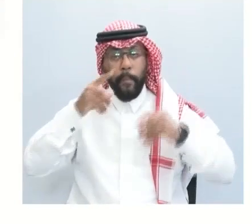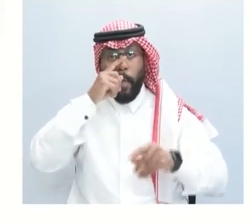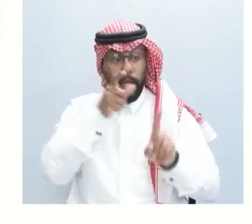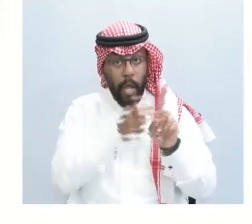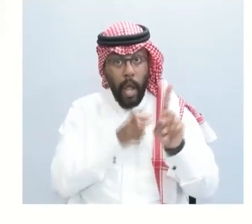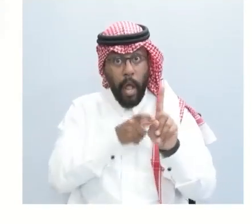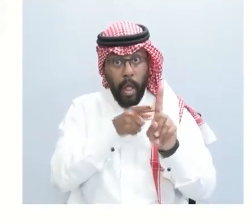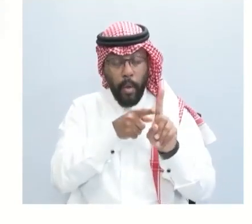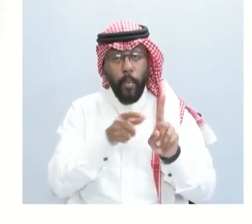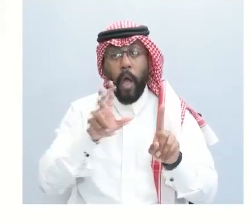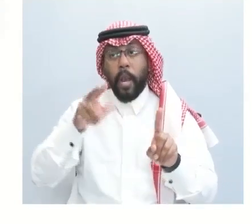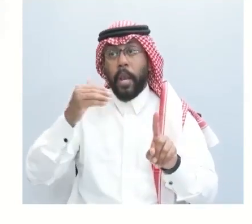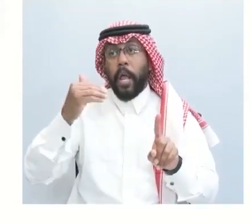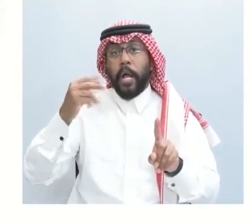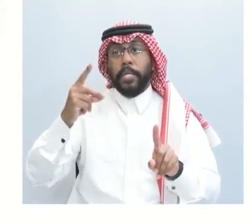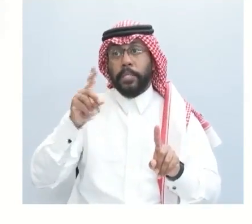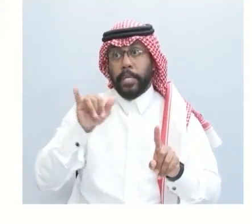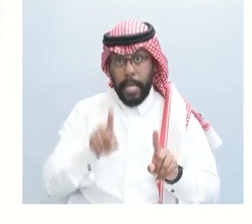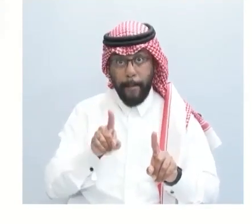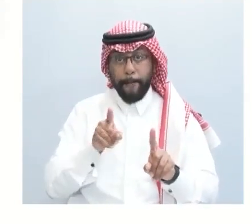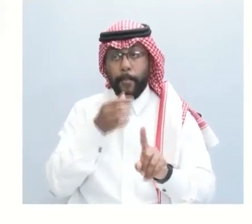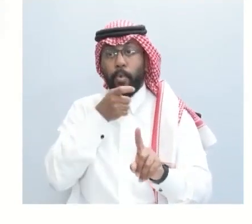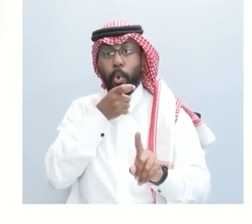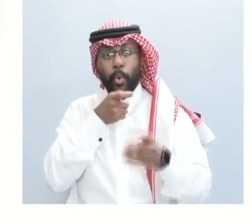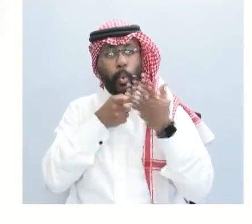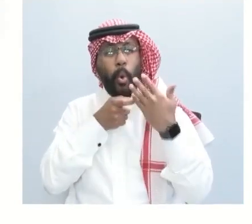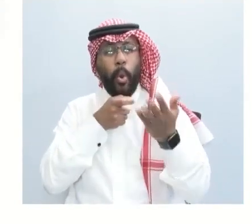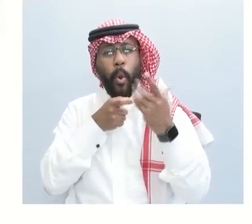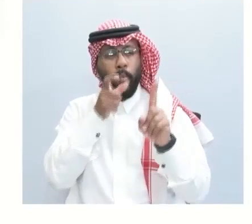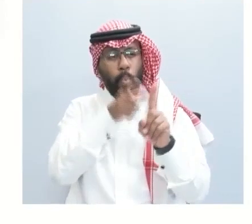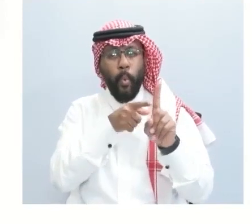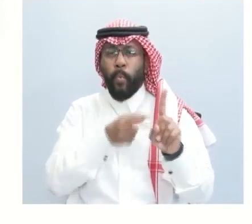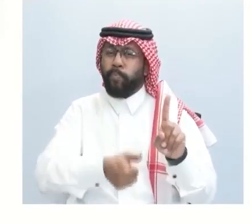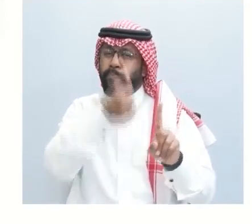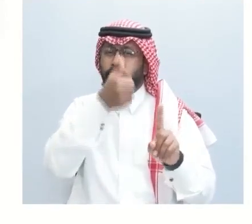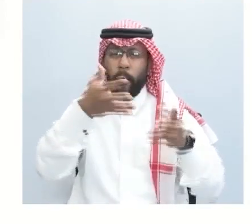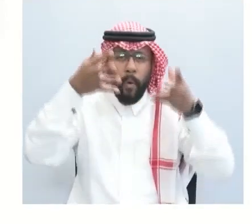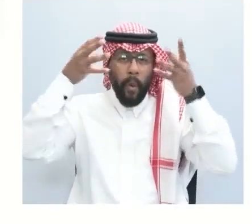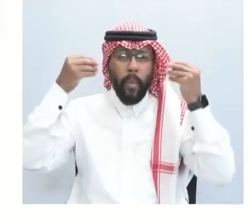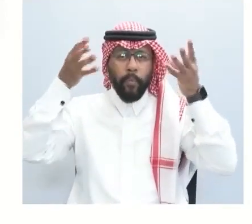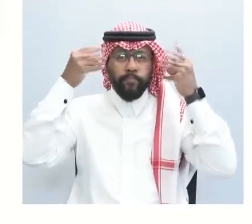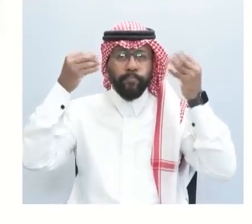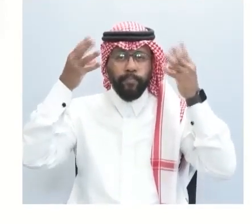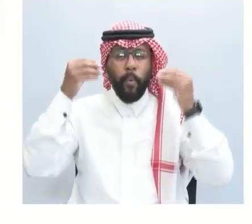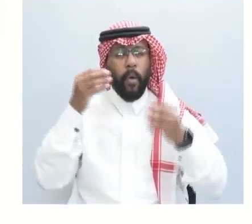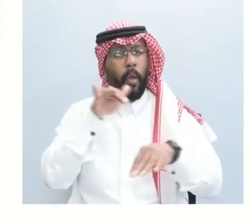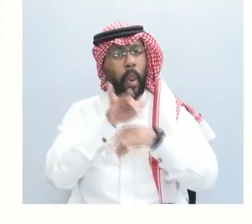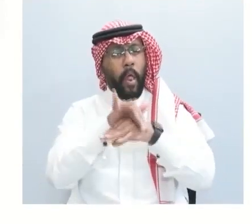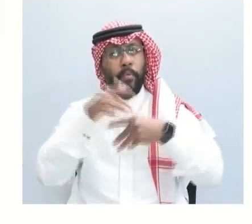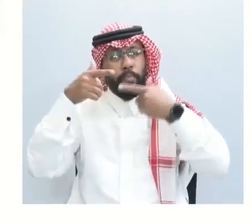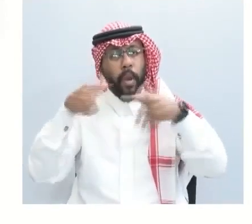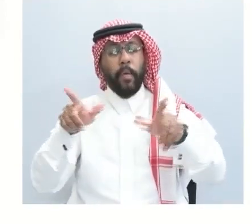لابد منه حتى يجد الناس عند الخطيب اجابه التساؤلات وهو العده التي بها يعلم الخطيب